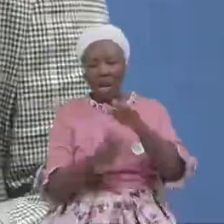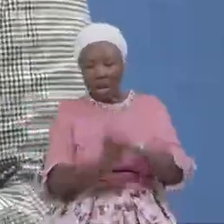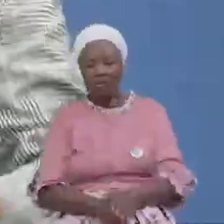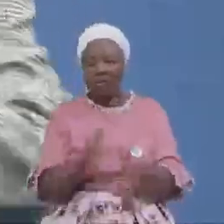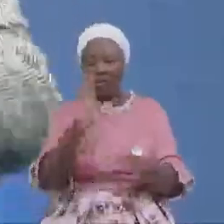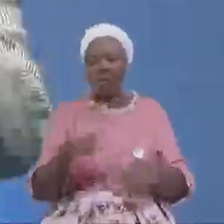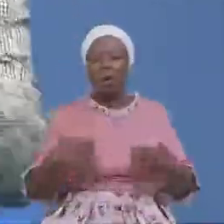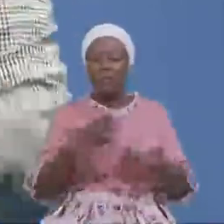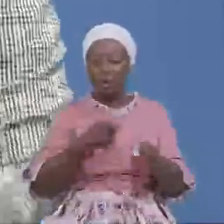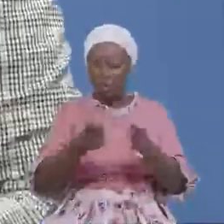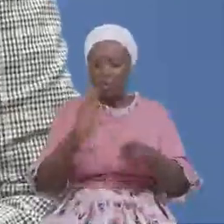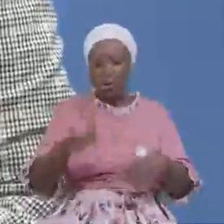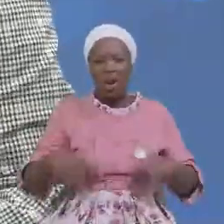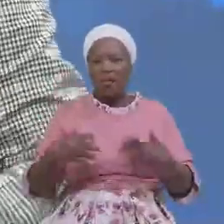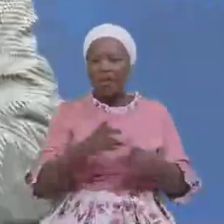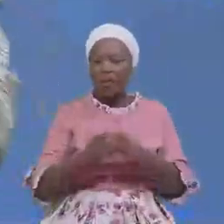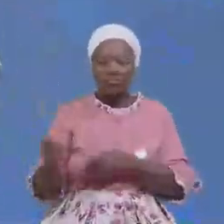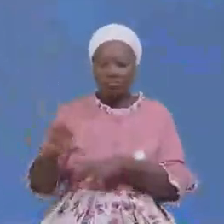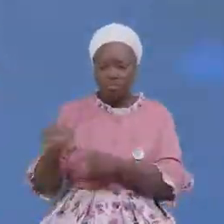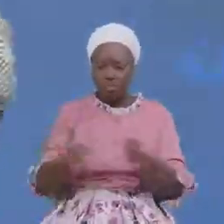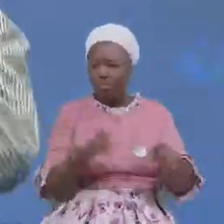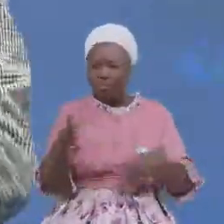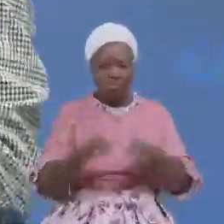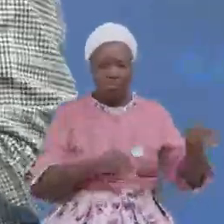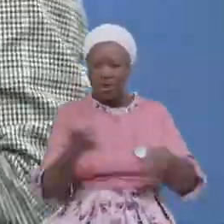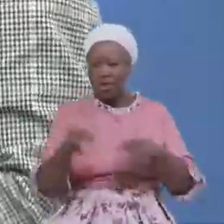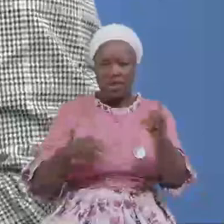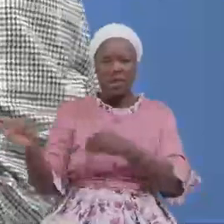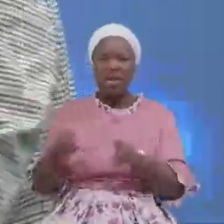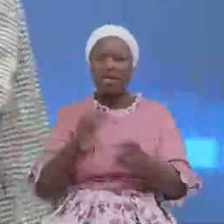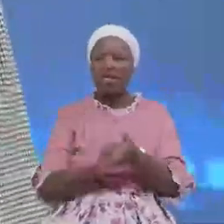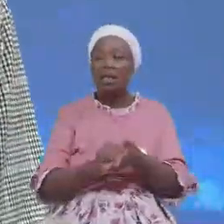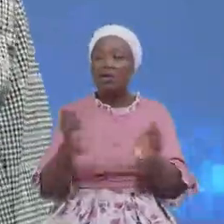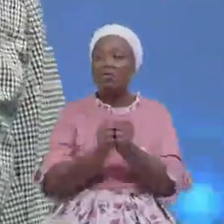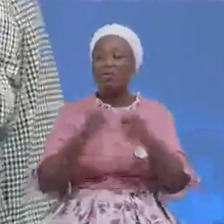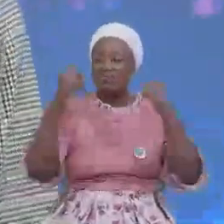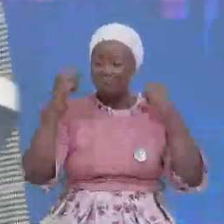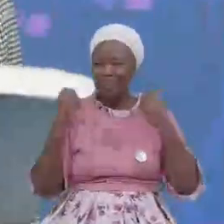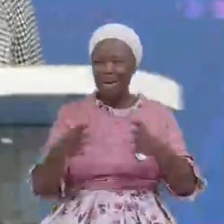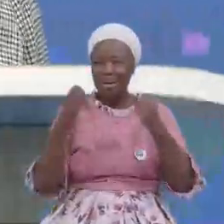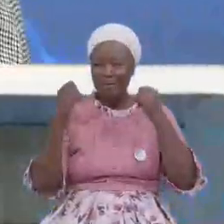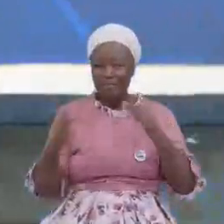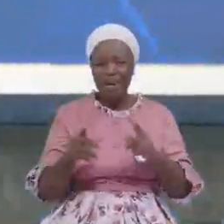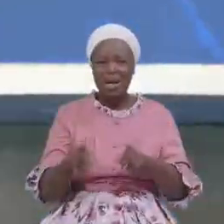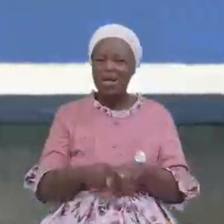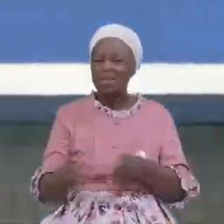contrôle ta vie et te pousse par-ci, par-là, avec beaucoup